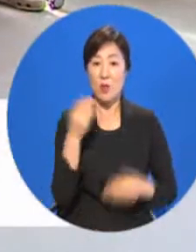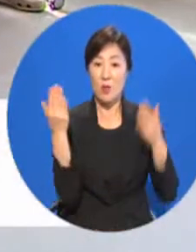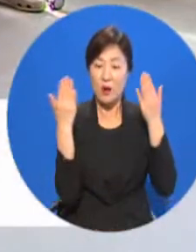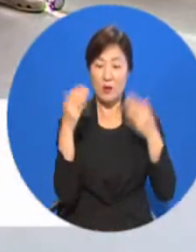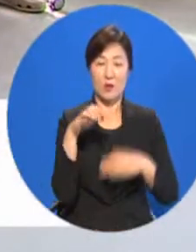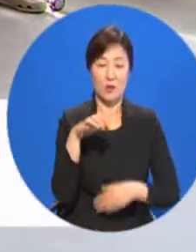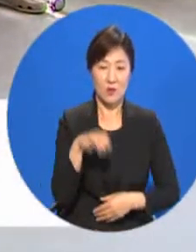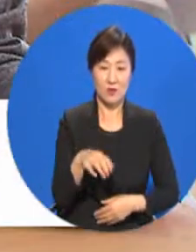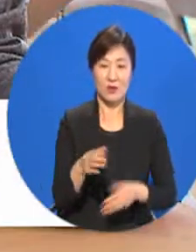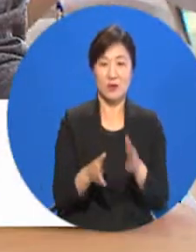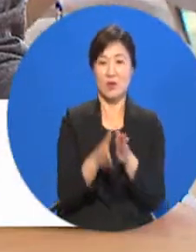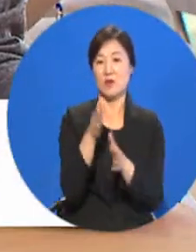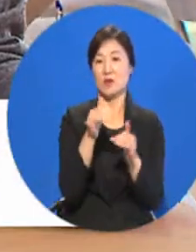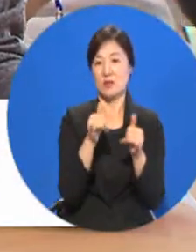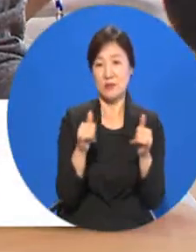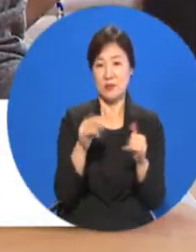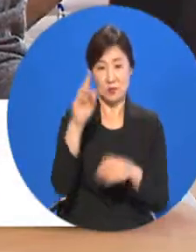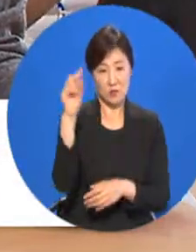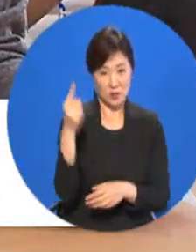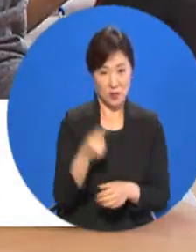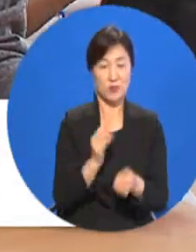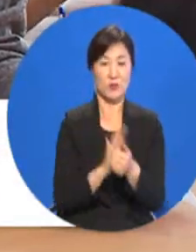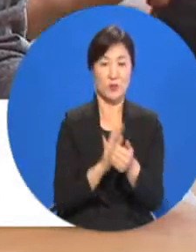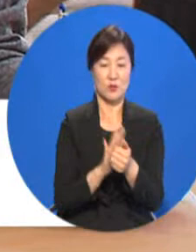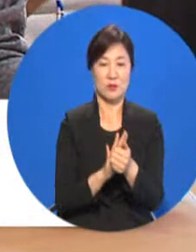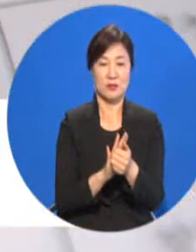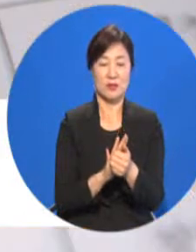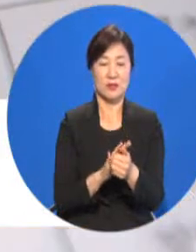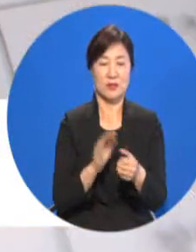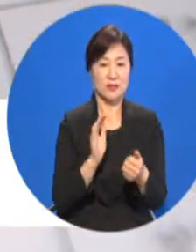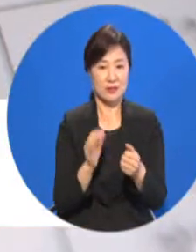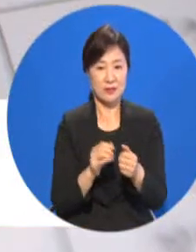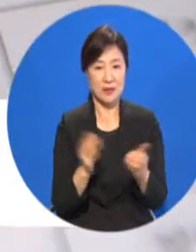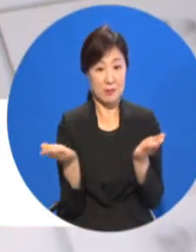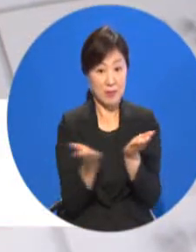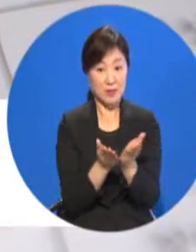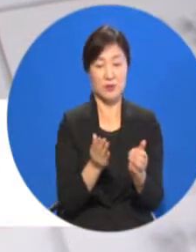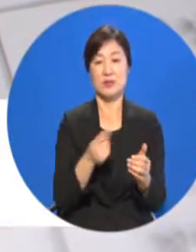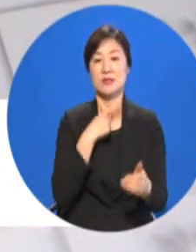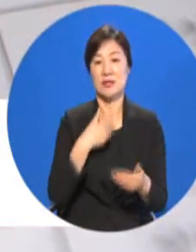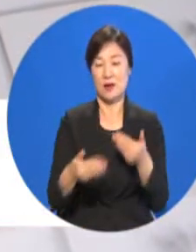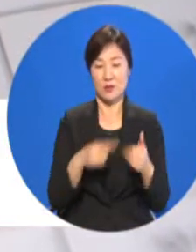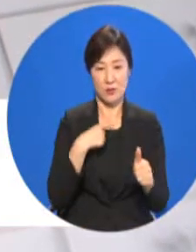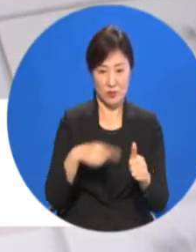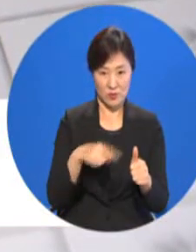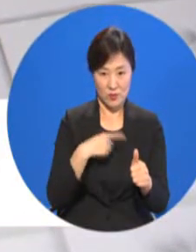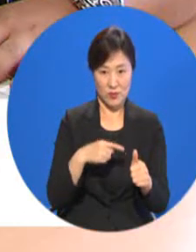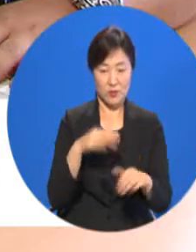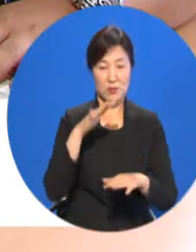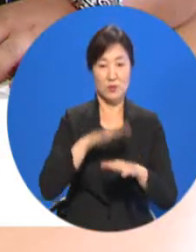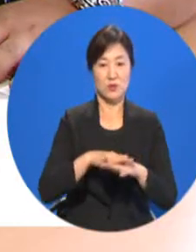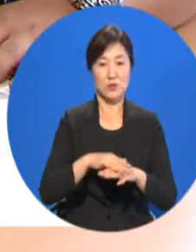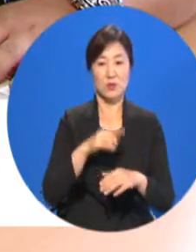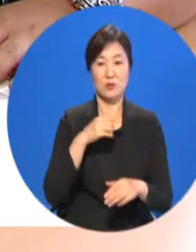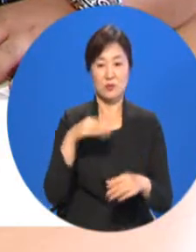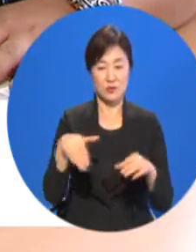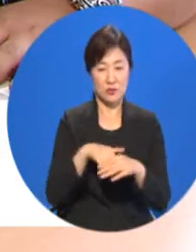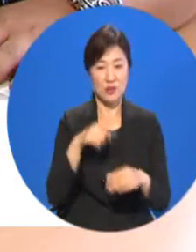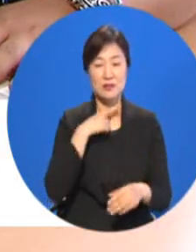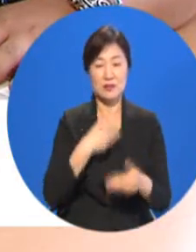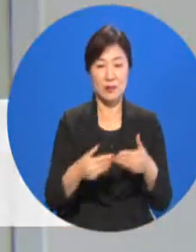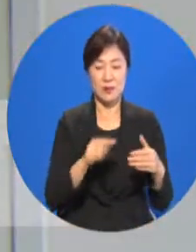행복학교에서는 도시민들의 귀농 귀촌 정착 교육과 함께 맞춤형 체험 교육, 농촌 문화 체험 등 다양한 프로그램이